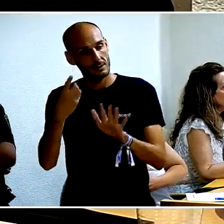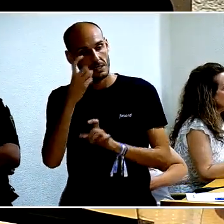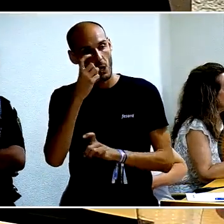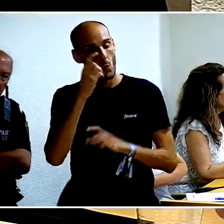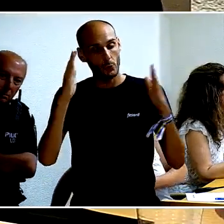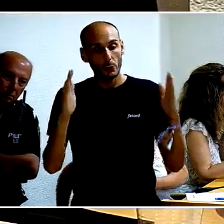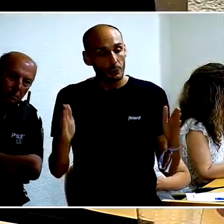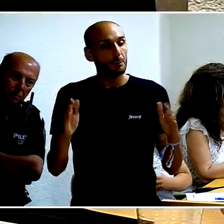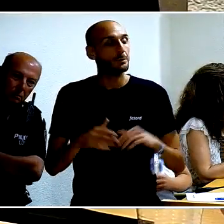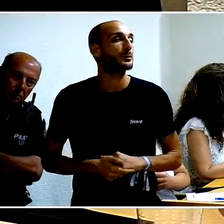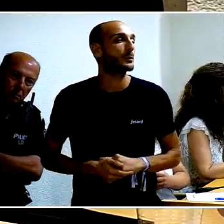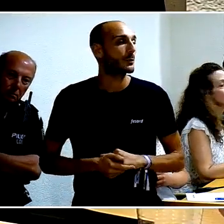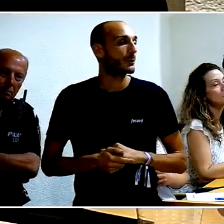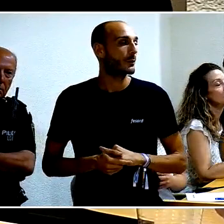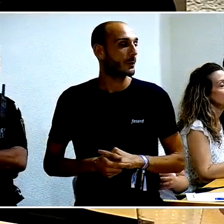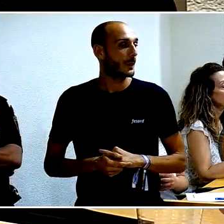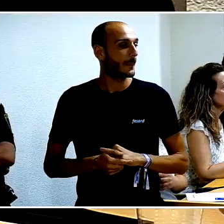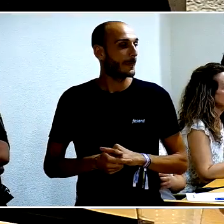al pleno.